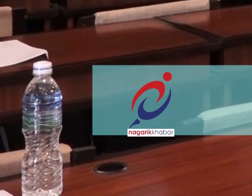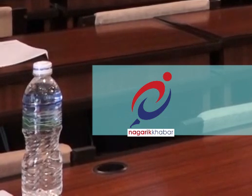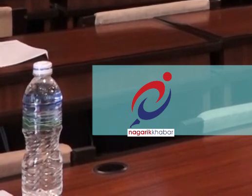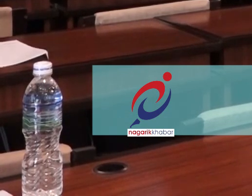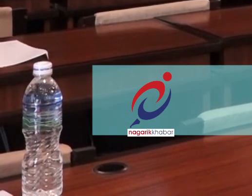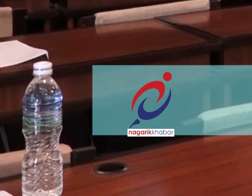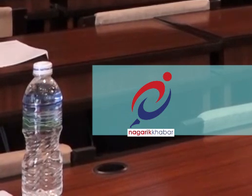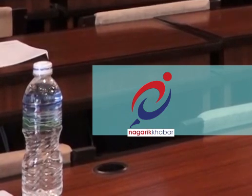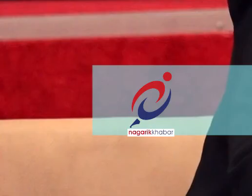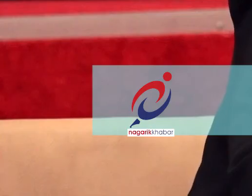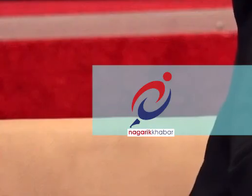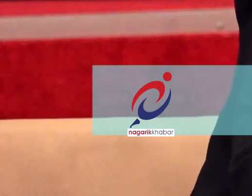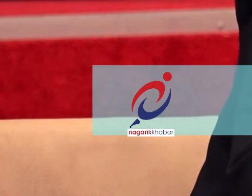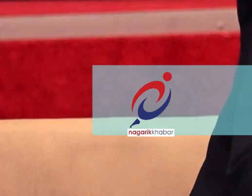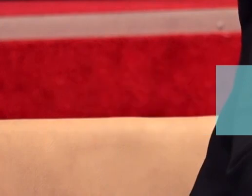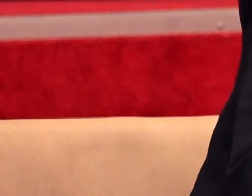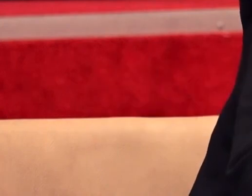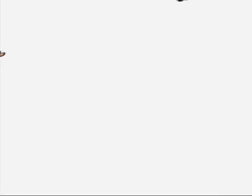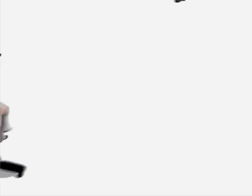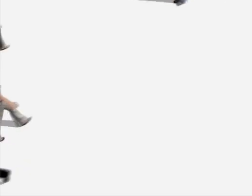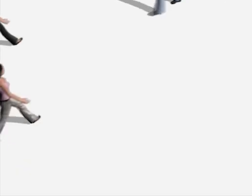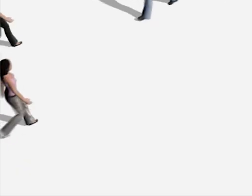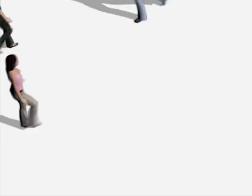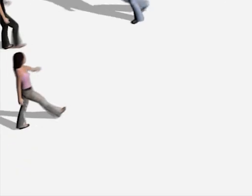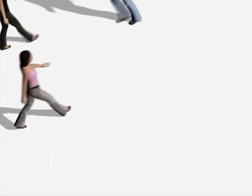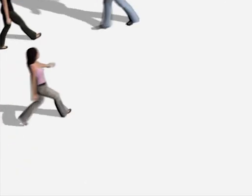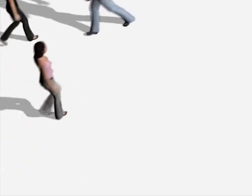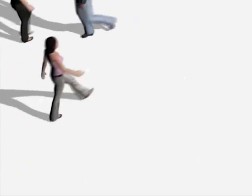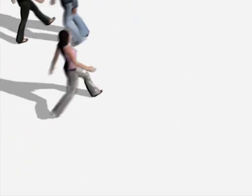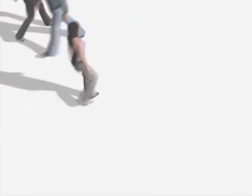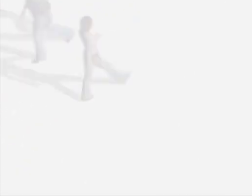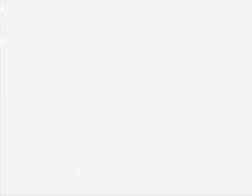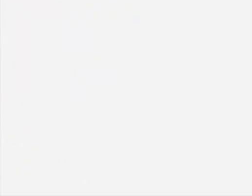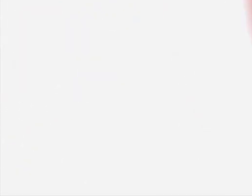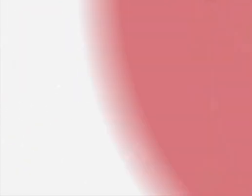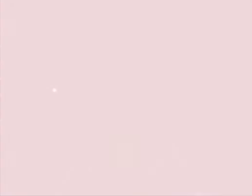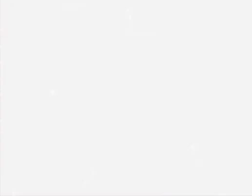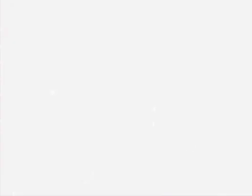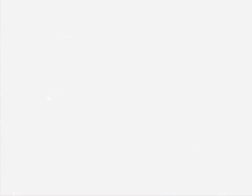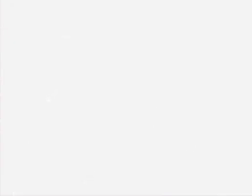उपयोगमा ल्याउन वन मन्त्रालयलाई ध्यानाकर्षण।